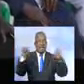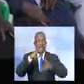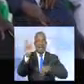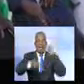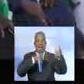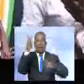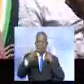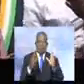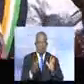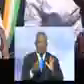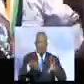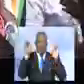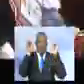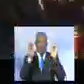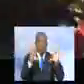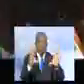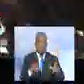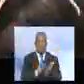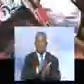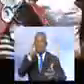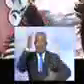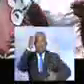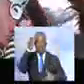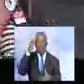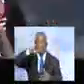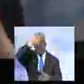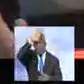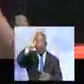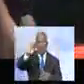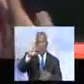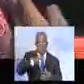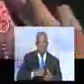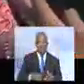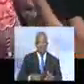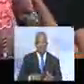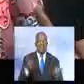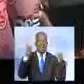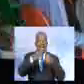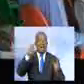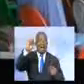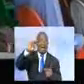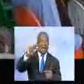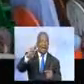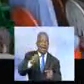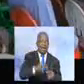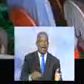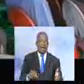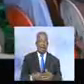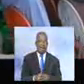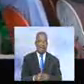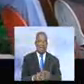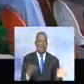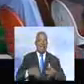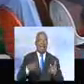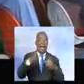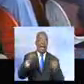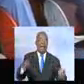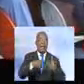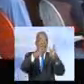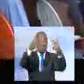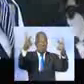les dangers liés à la fièvre à virus Ebola. La place de la paix de Mans constitue l'apothéose de cette tournée des parlementaires.